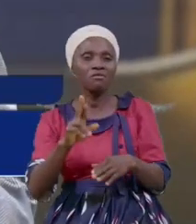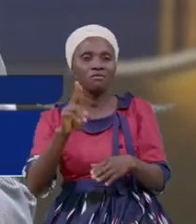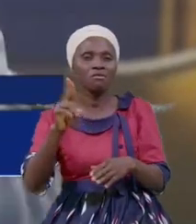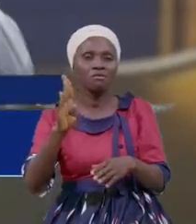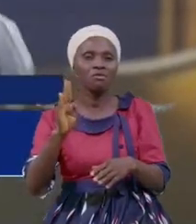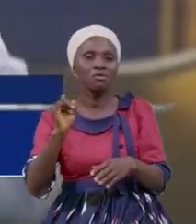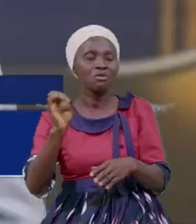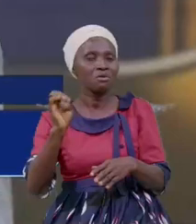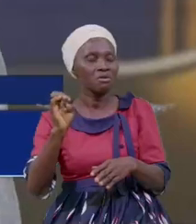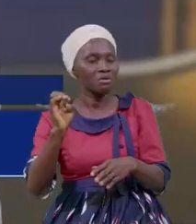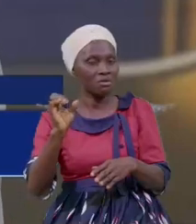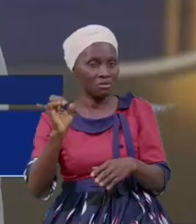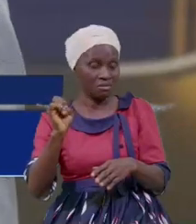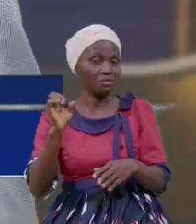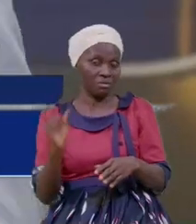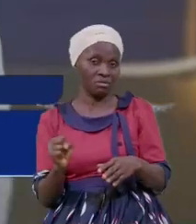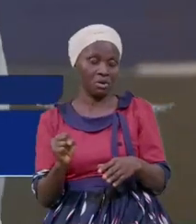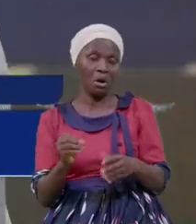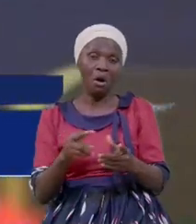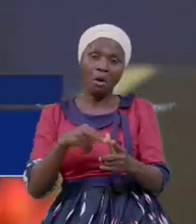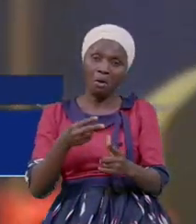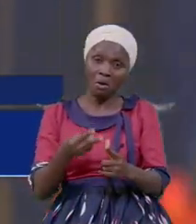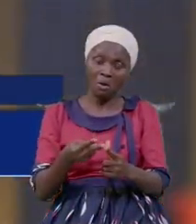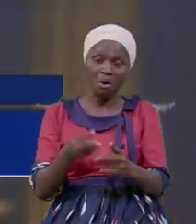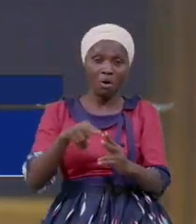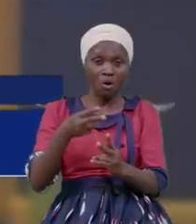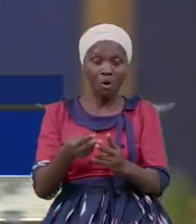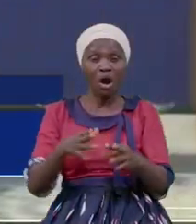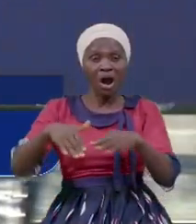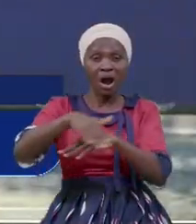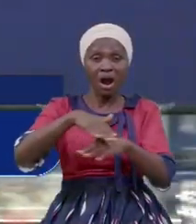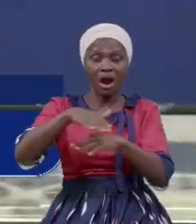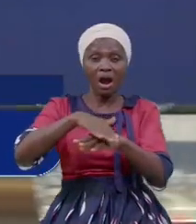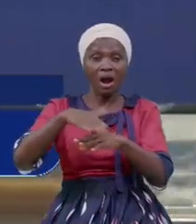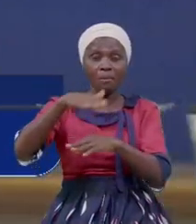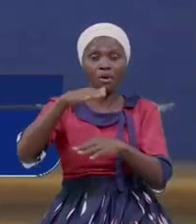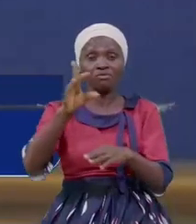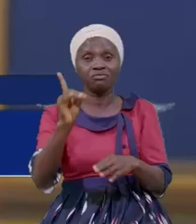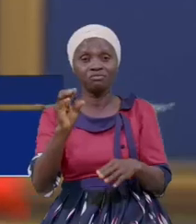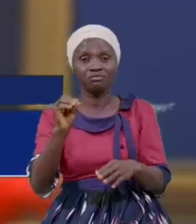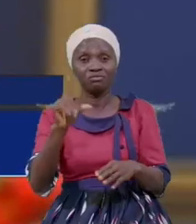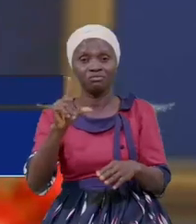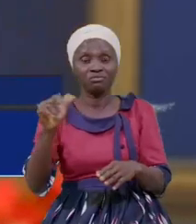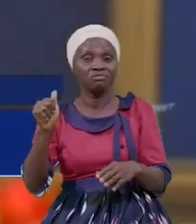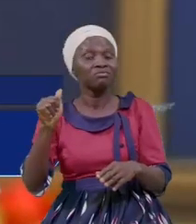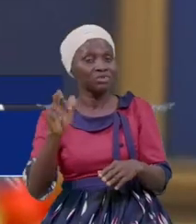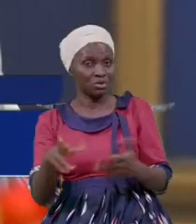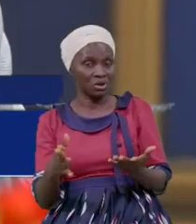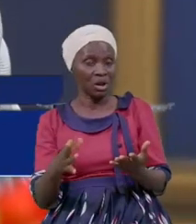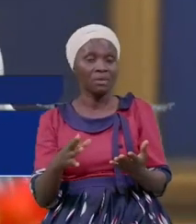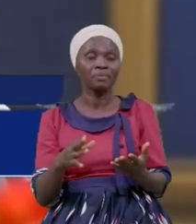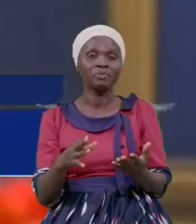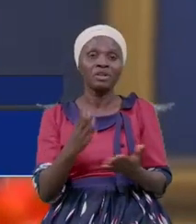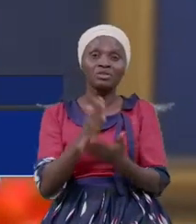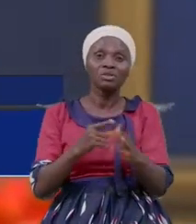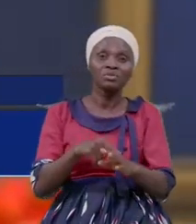plus que le P Sting plus que toute devise vous savez par vous allez à un entretien et